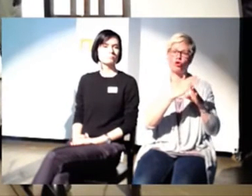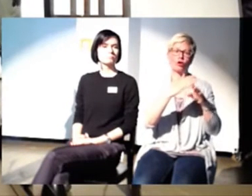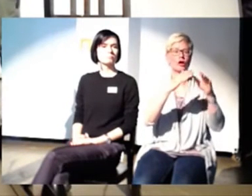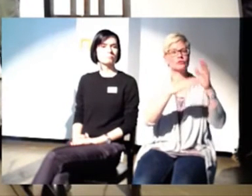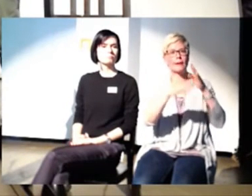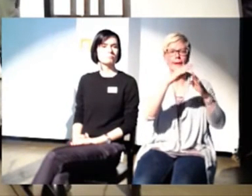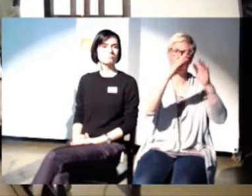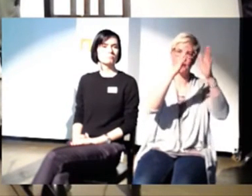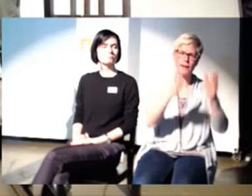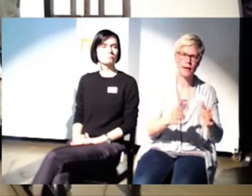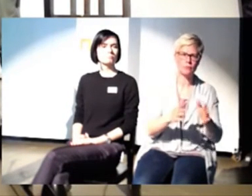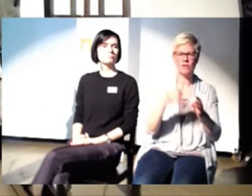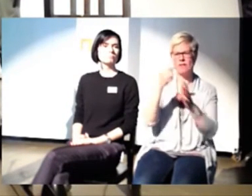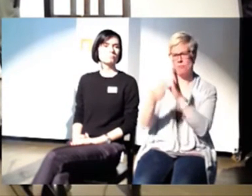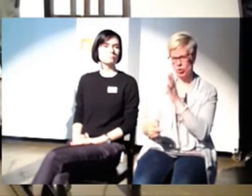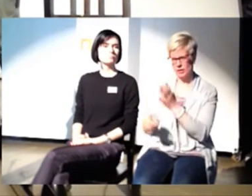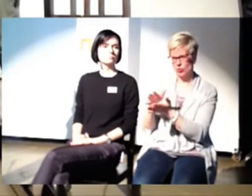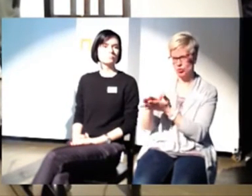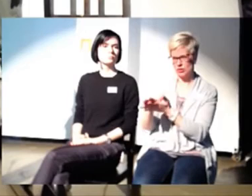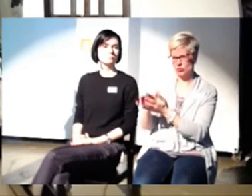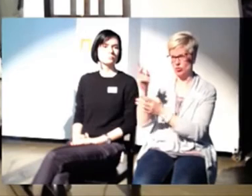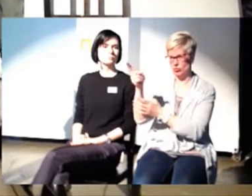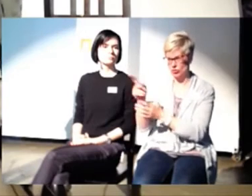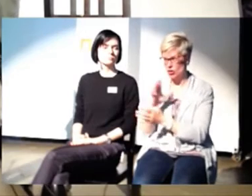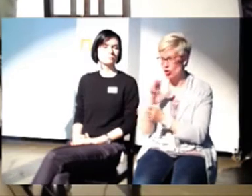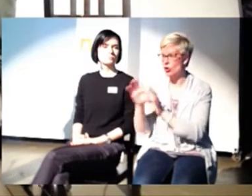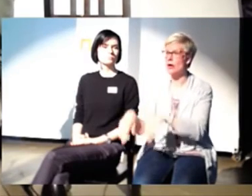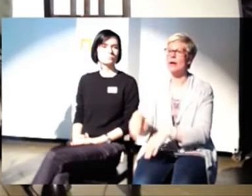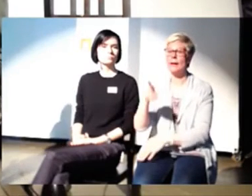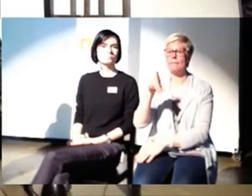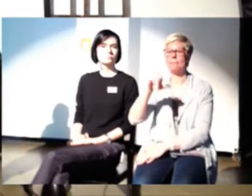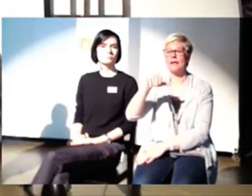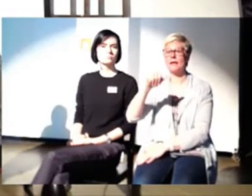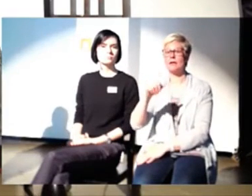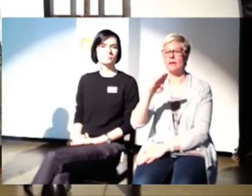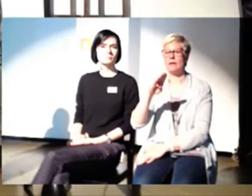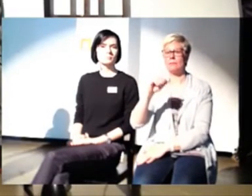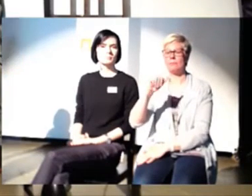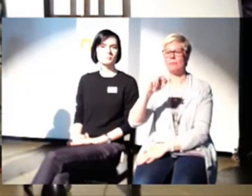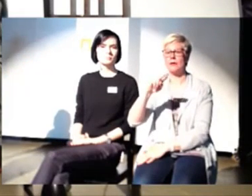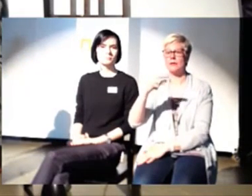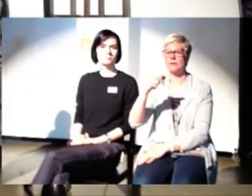vielä niitä muitakin kysymyksiä, mutta ja Patch, Saaren parannusta löytyy.